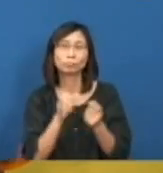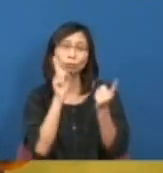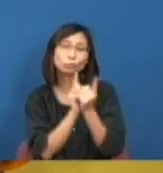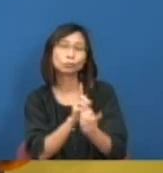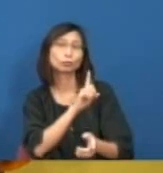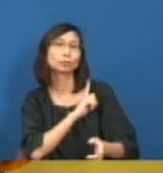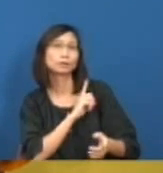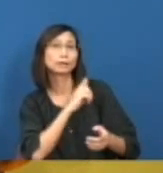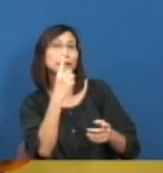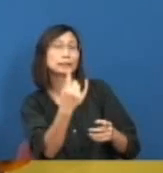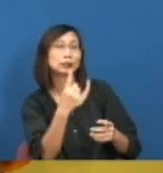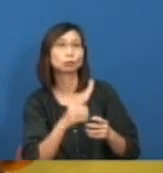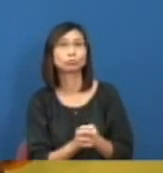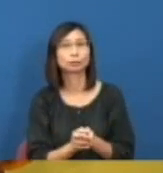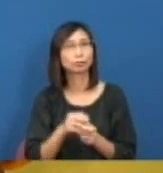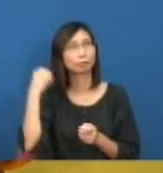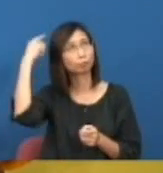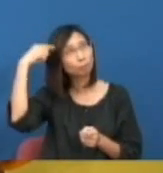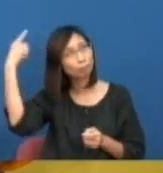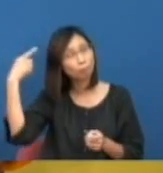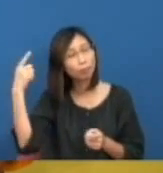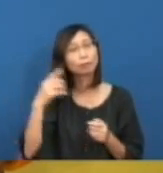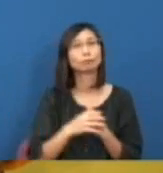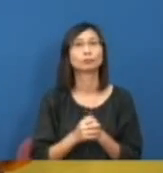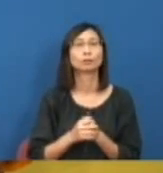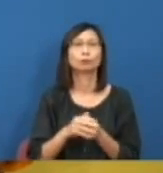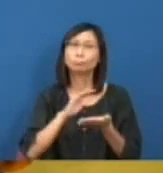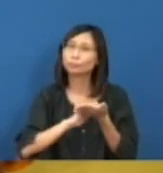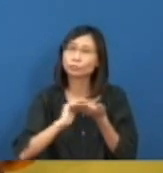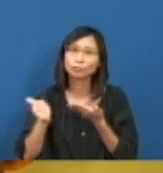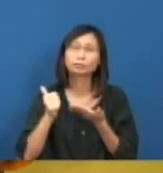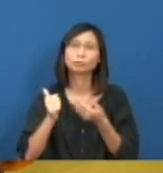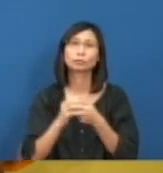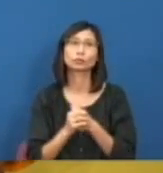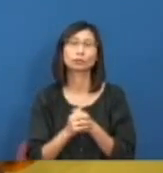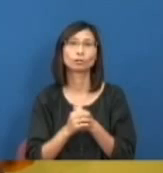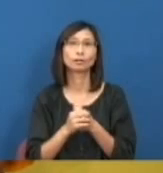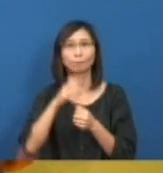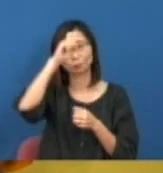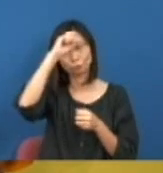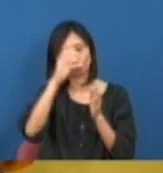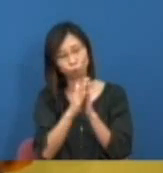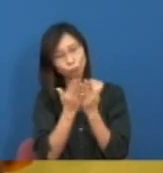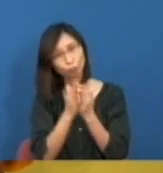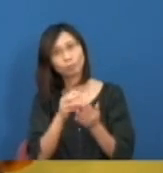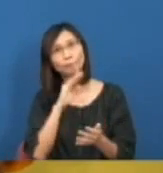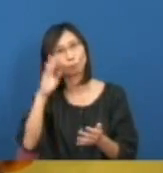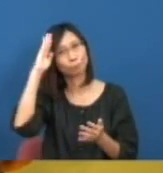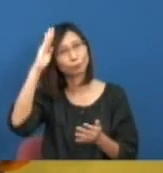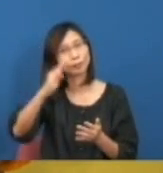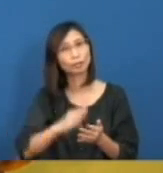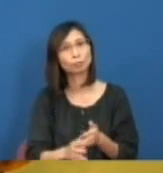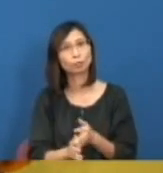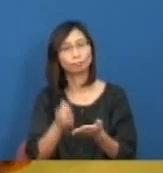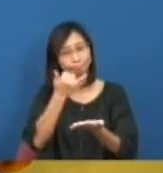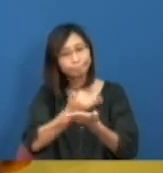嘅一個反思或者一個批判嘅話。咁好明顯，成個回憶錄背後就係某程度上就係話希望喺佢臨離開之